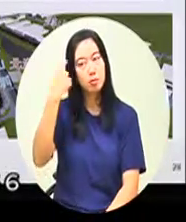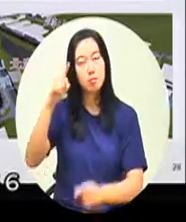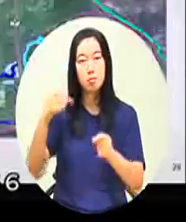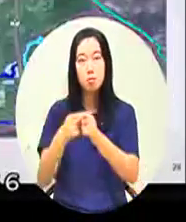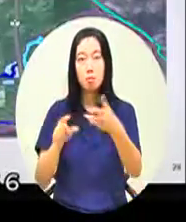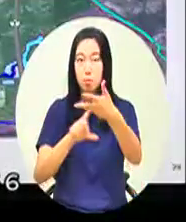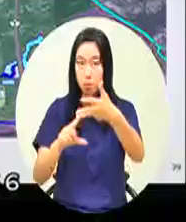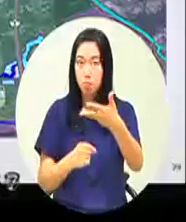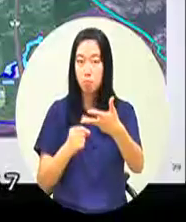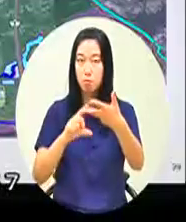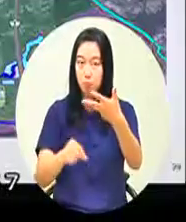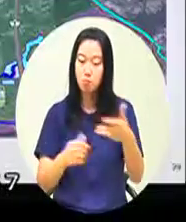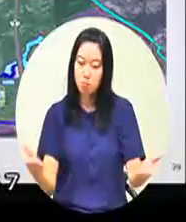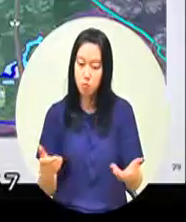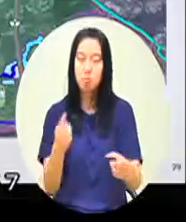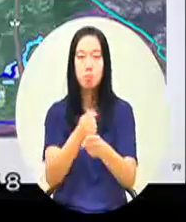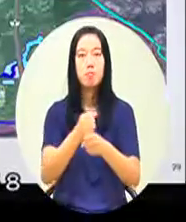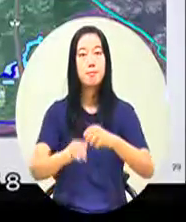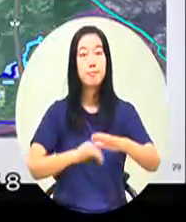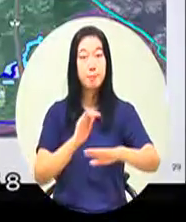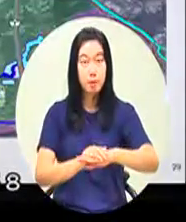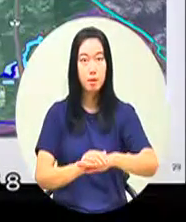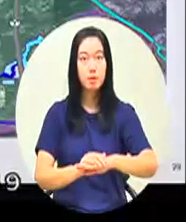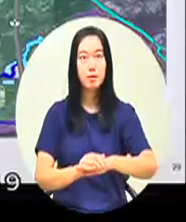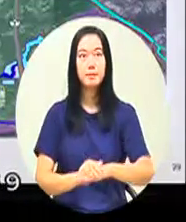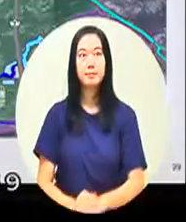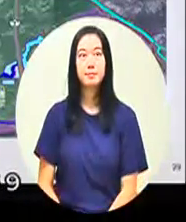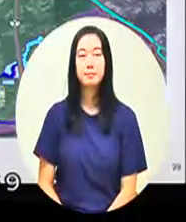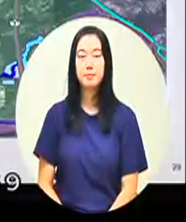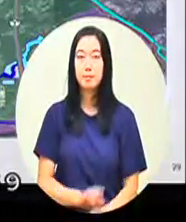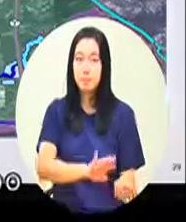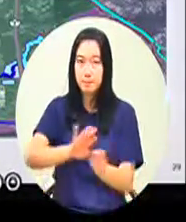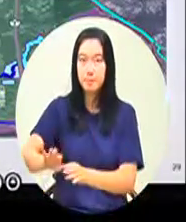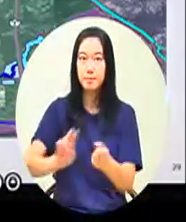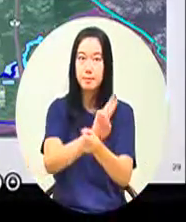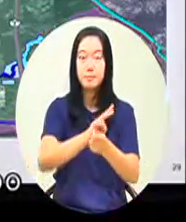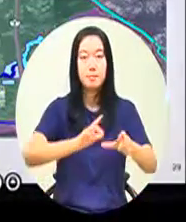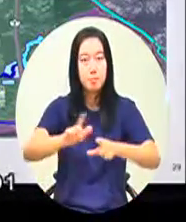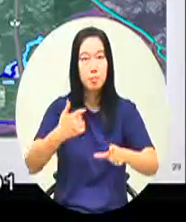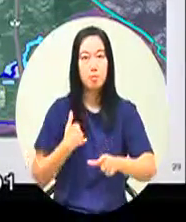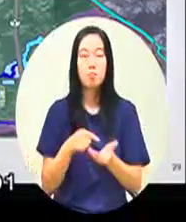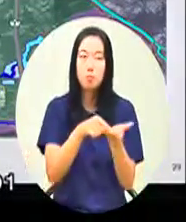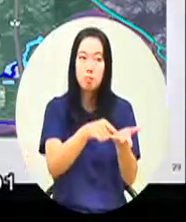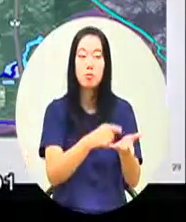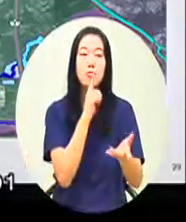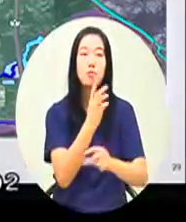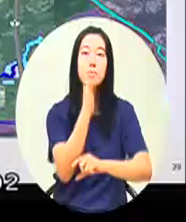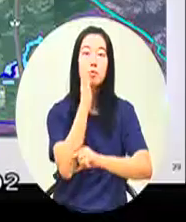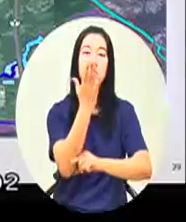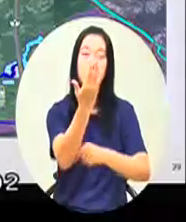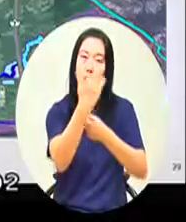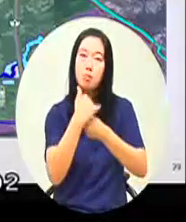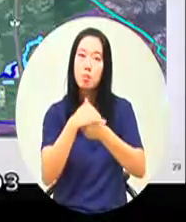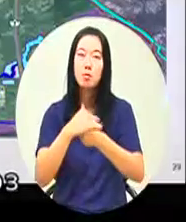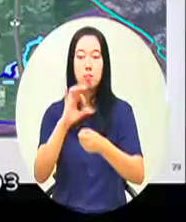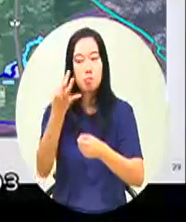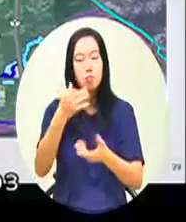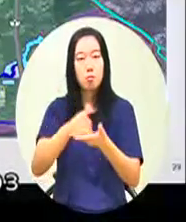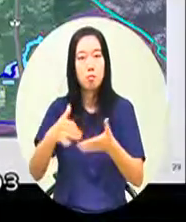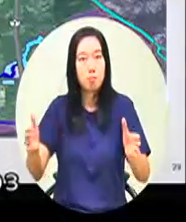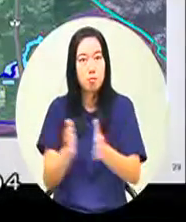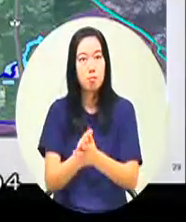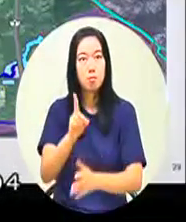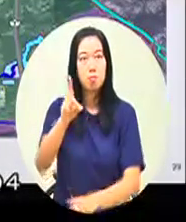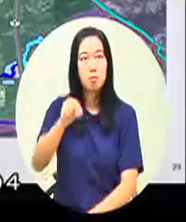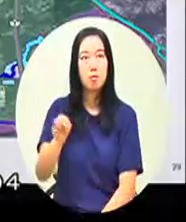成。那另外排水的部分，我们也持续跟中央争取经费，那预计经费是3亿7000万，那会